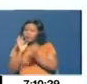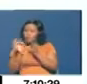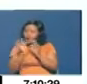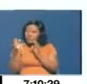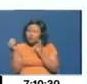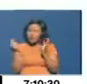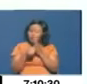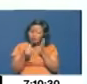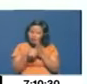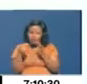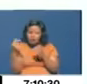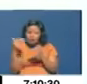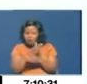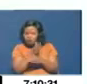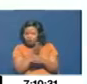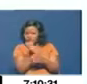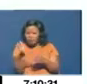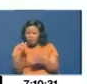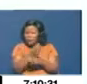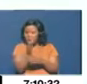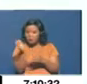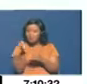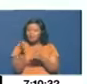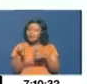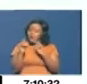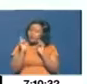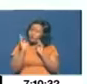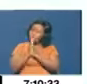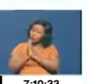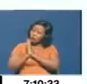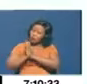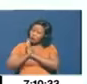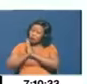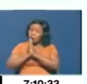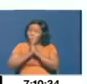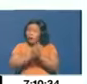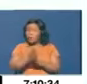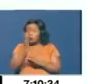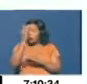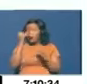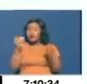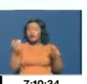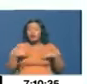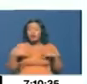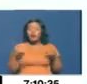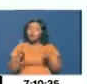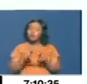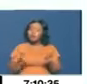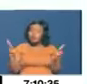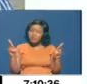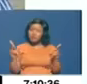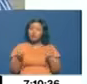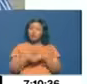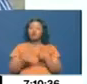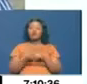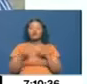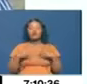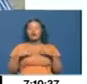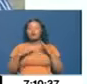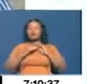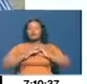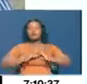ni binadamu ana mitihani, muombe Mungu ili amani, apate amani na apate faraja.